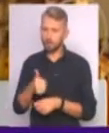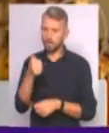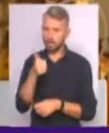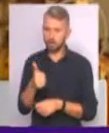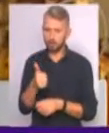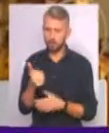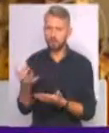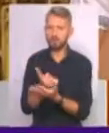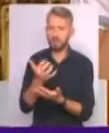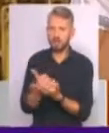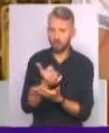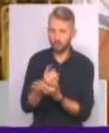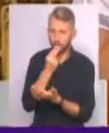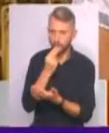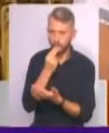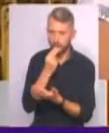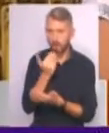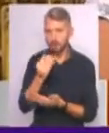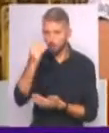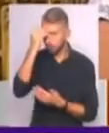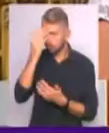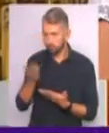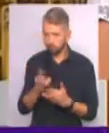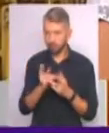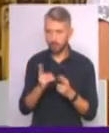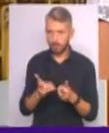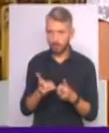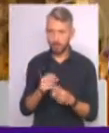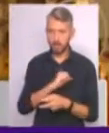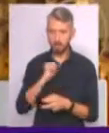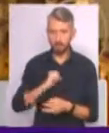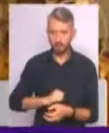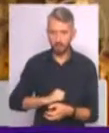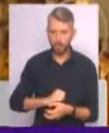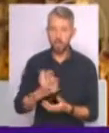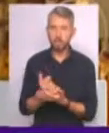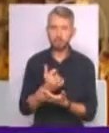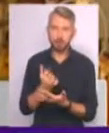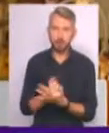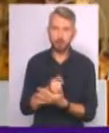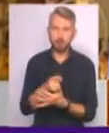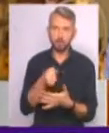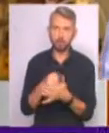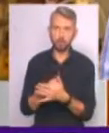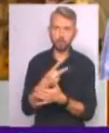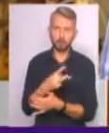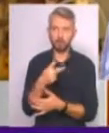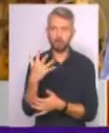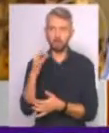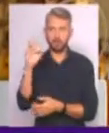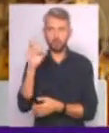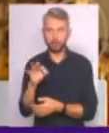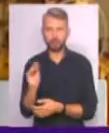сметана действует. А с вашей точки зору, как терапевта, сметана, вона до